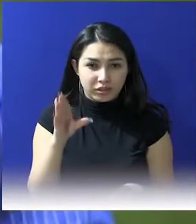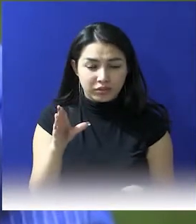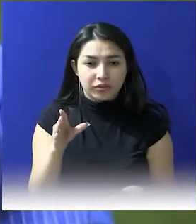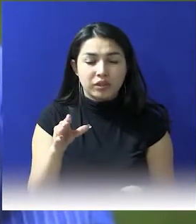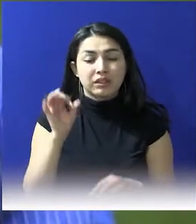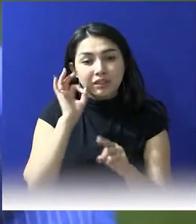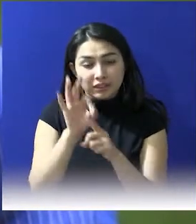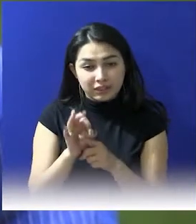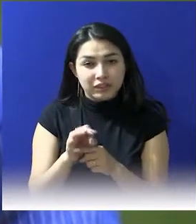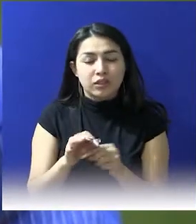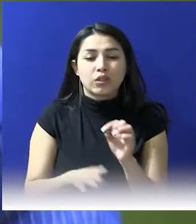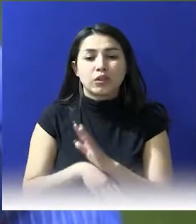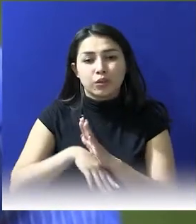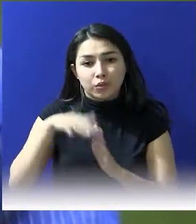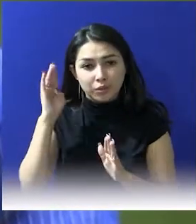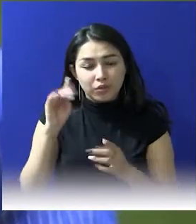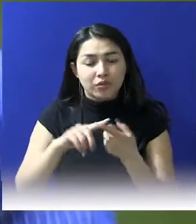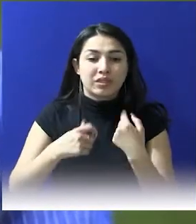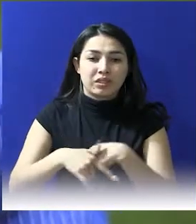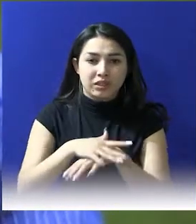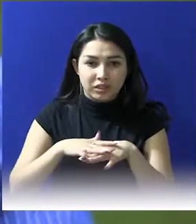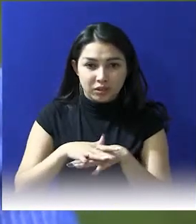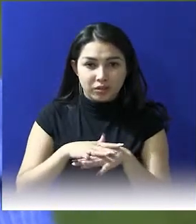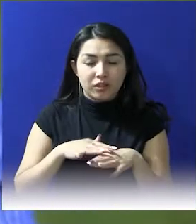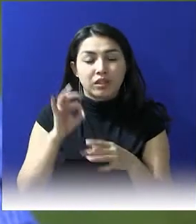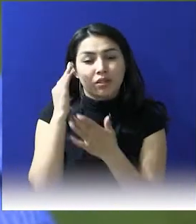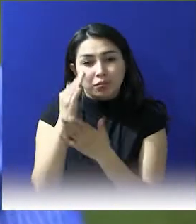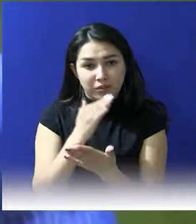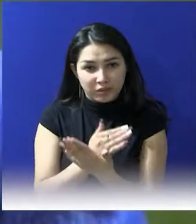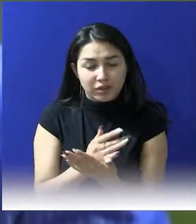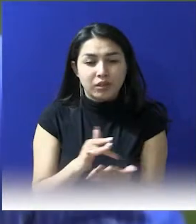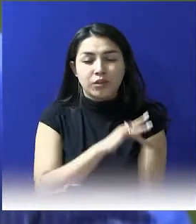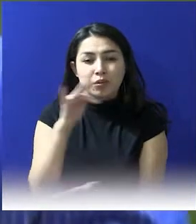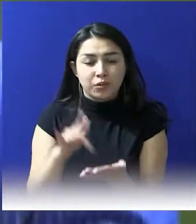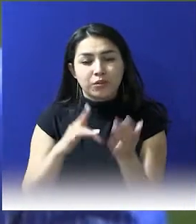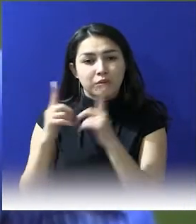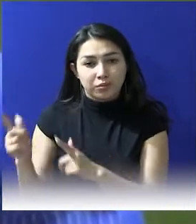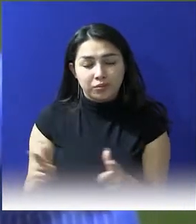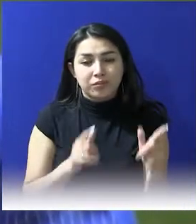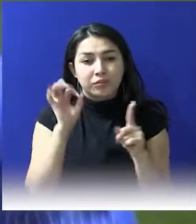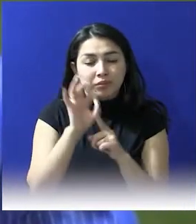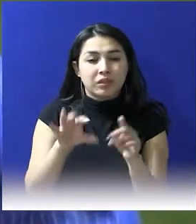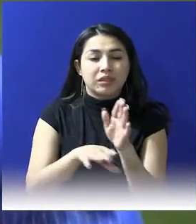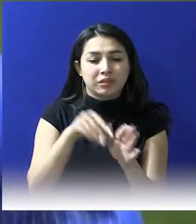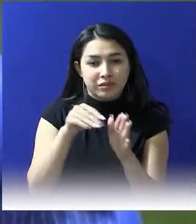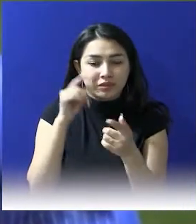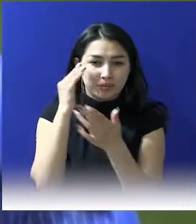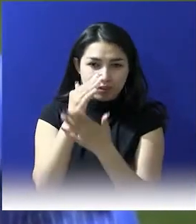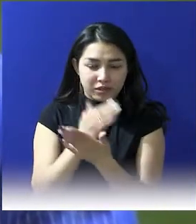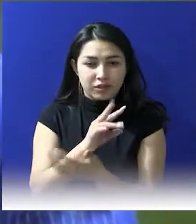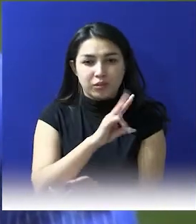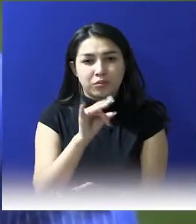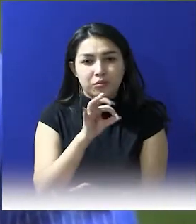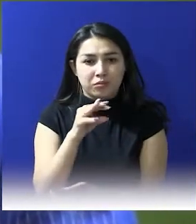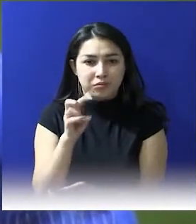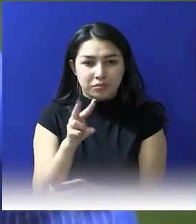Касым-Жомарта Токаева на основе задач по улучшению благосостояния горожан и программы развития города, подготовлена предвыборная городская